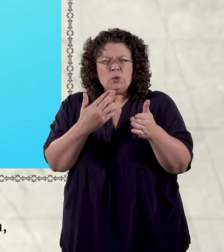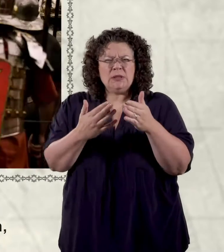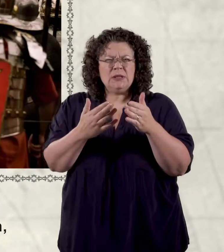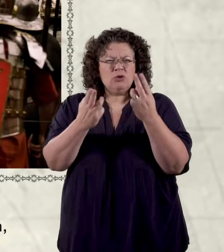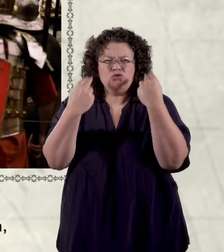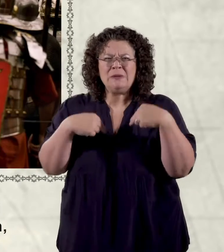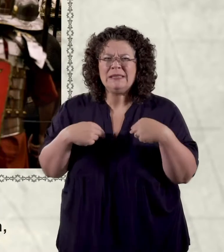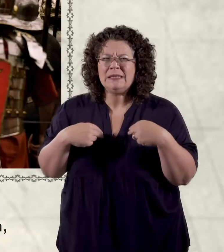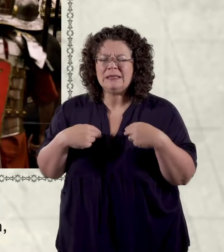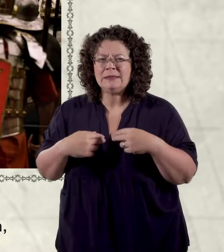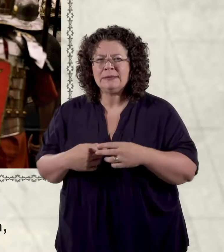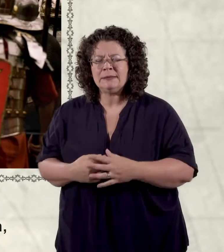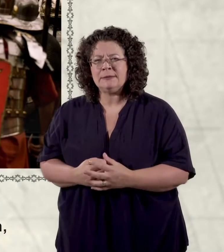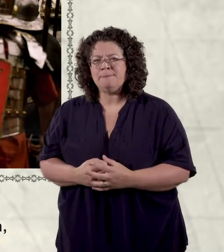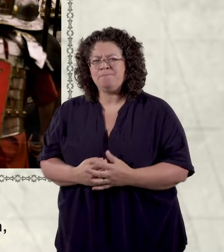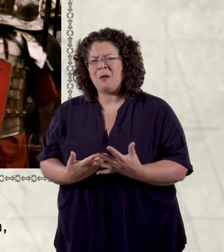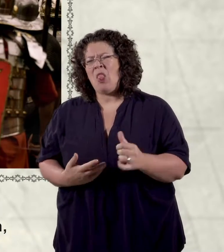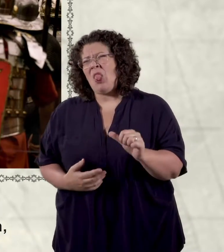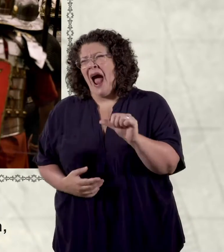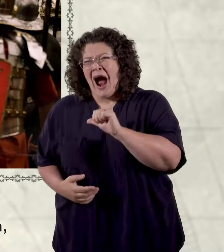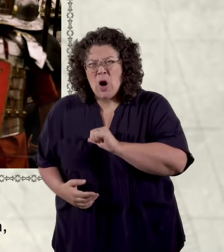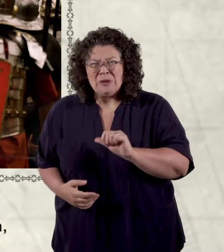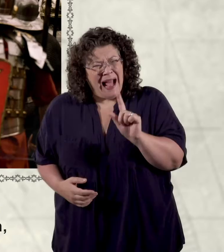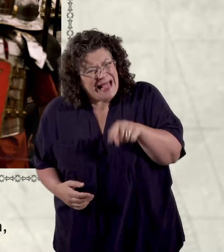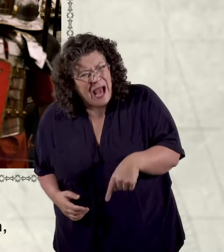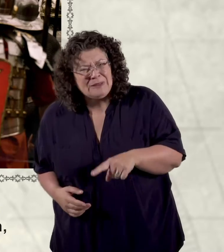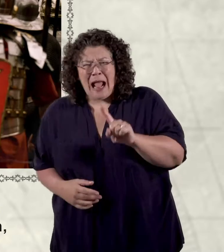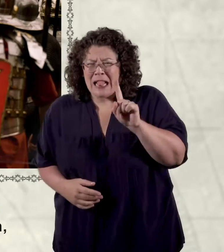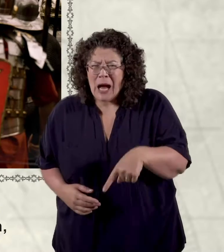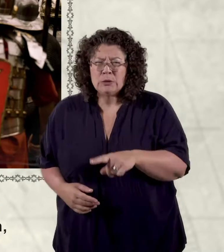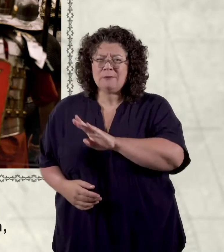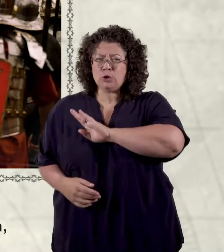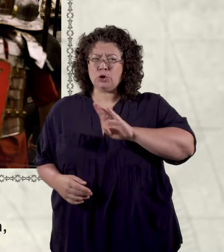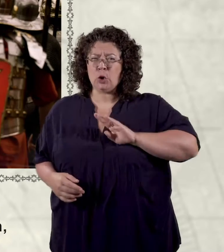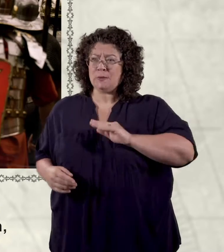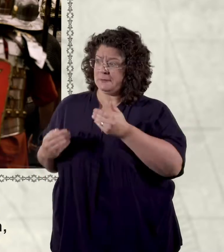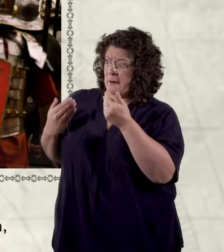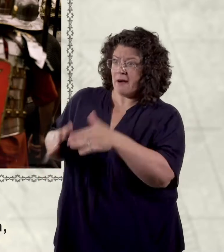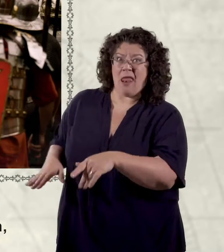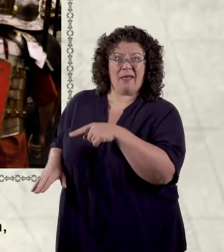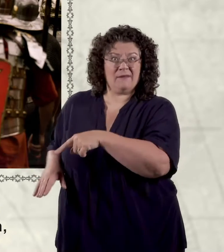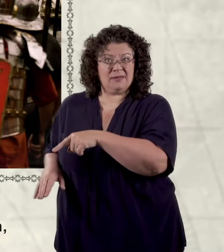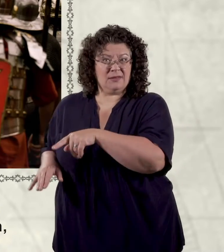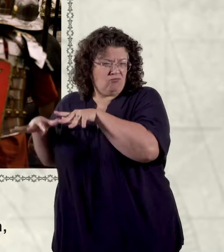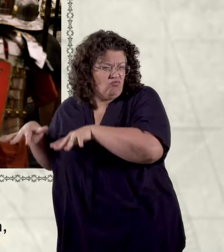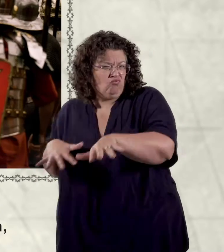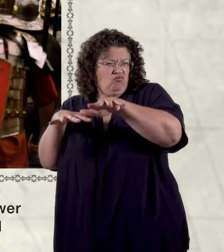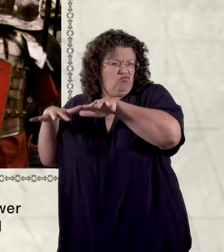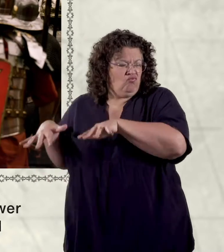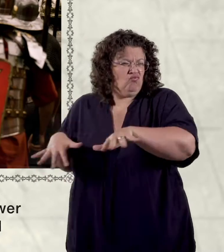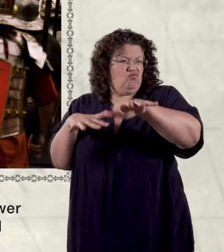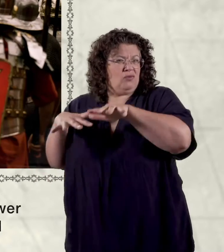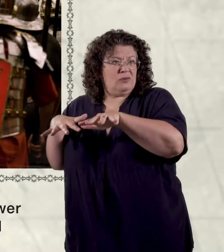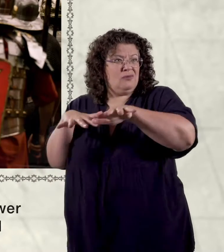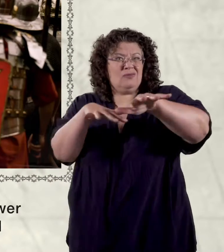na filoedd o filwyr wedi gadael camol o dwnnwm am Ynys Môn, o